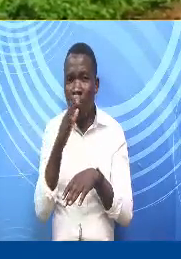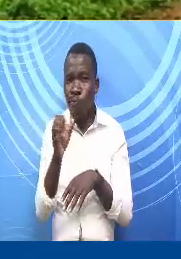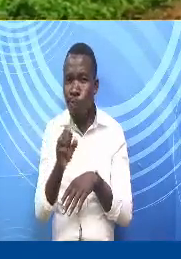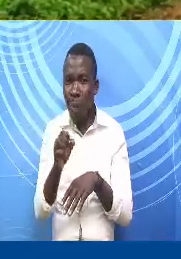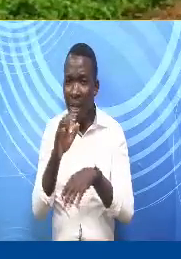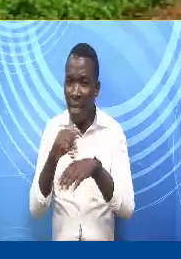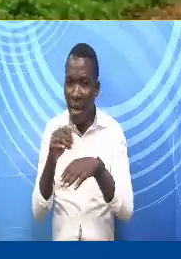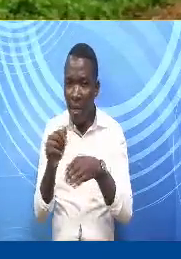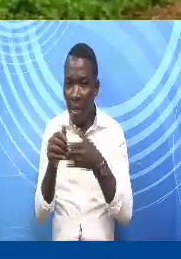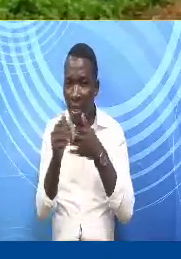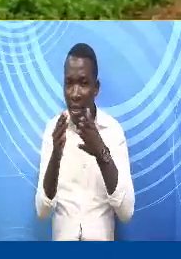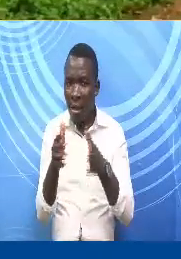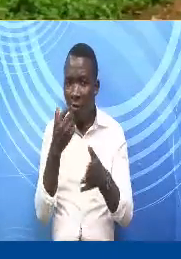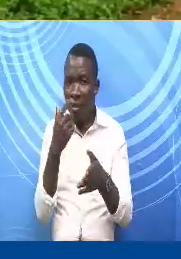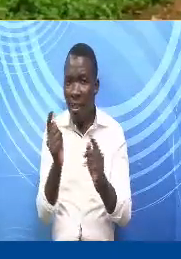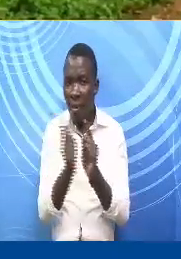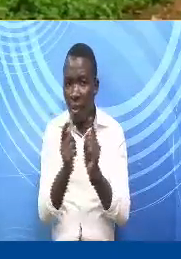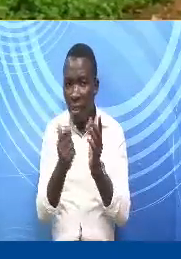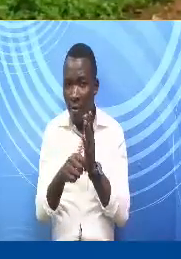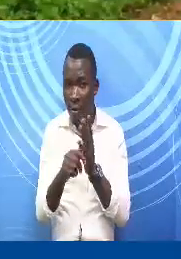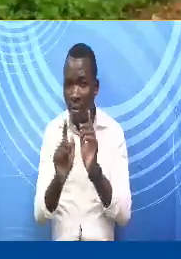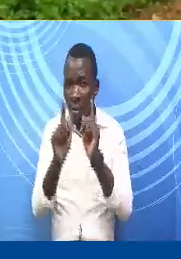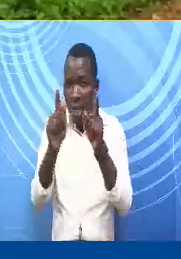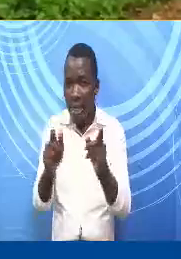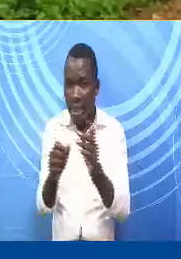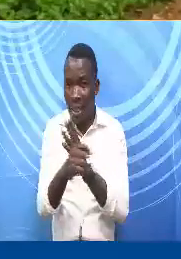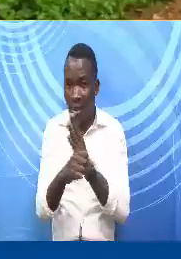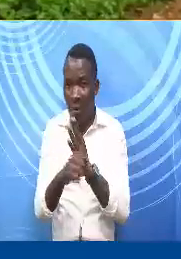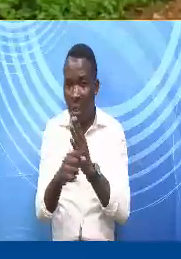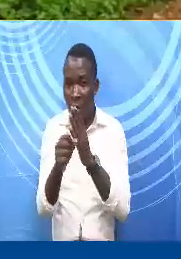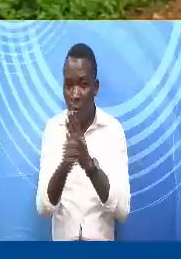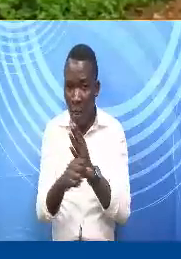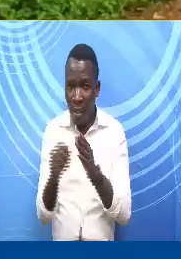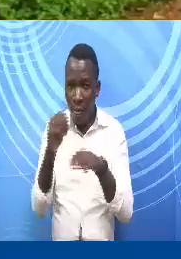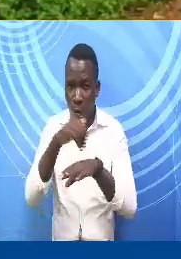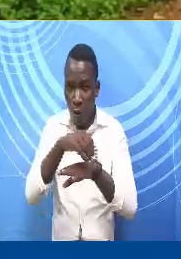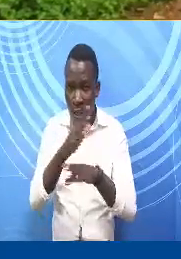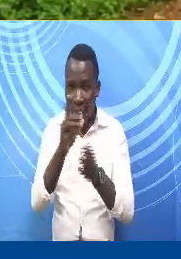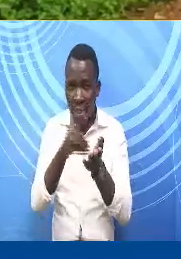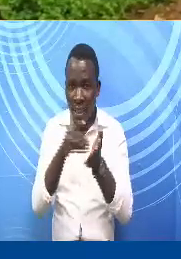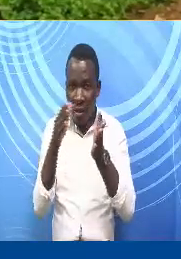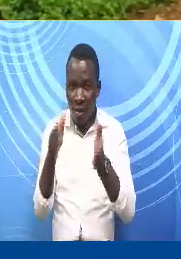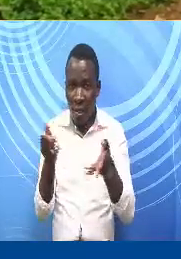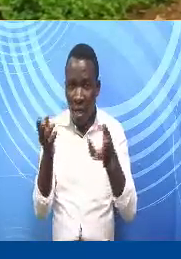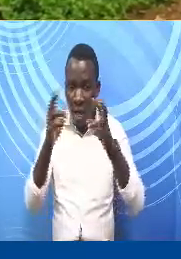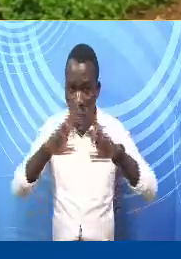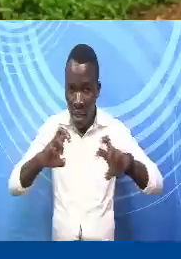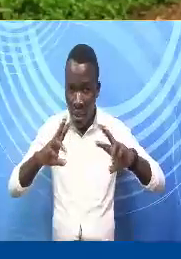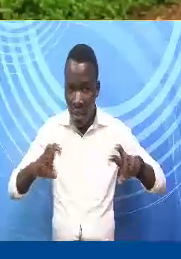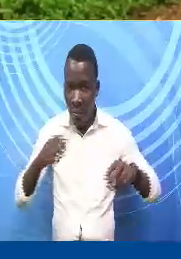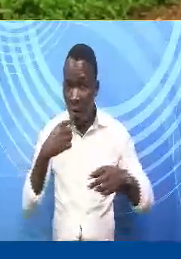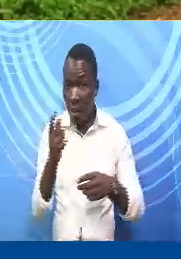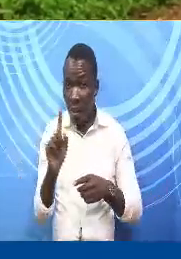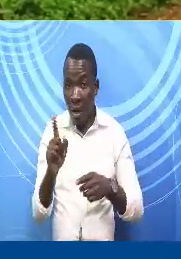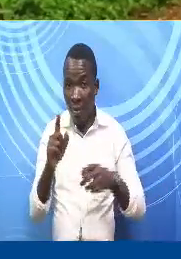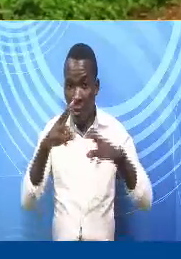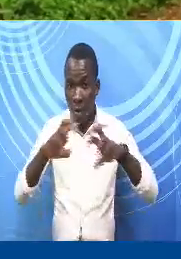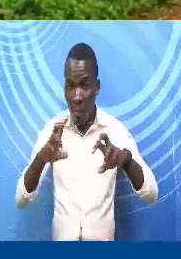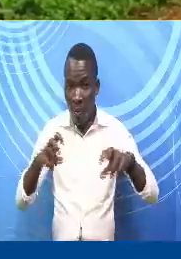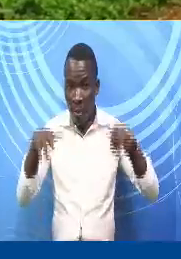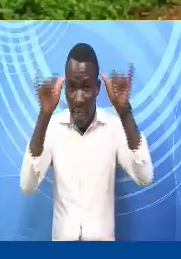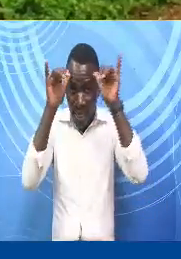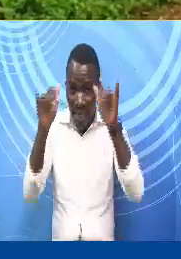aho gati nawe n'ibibazo gera no ku murenge umurenge umwohereza veterineri araza arapima mu gupima rero bagati ntabwo twapima inka nibanze mu